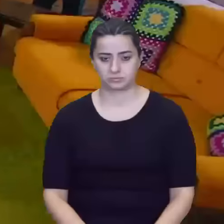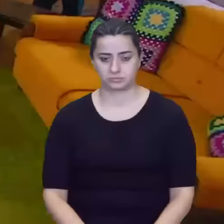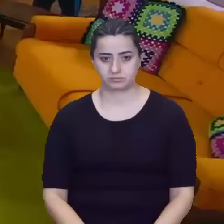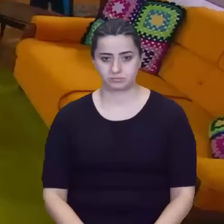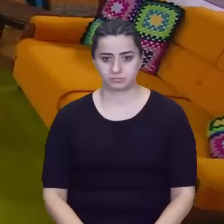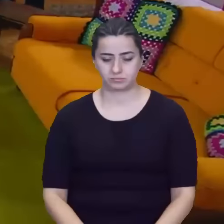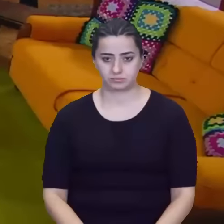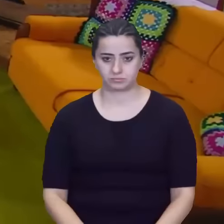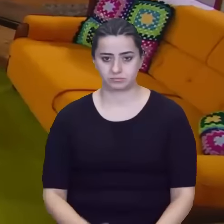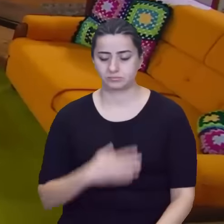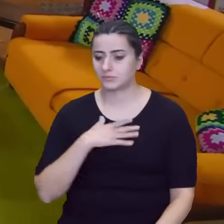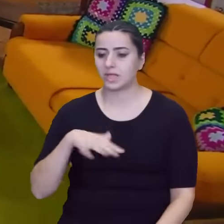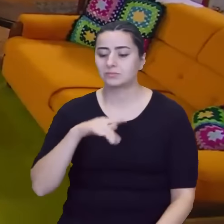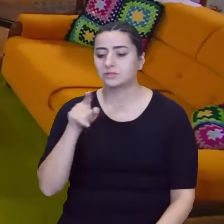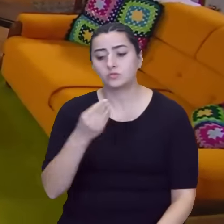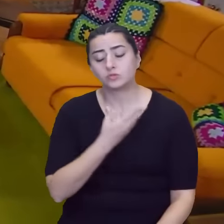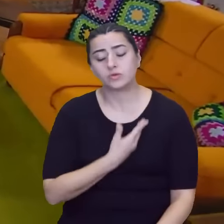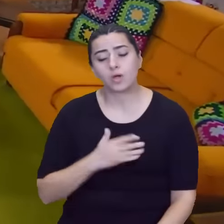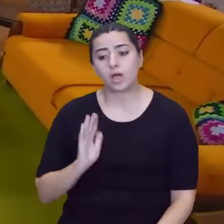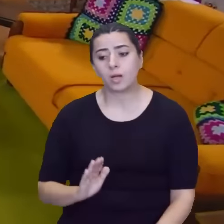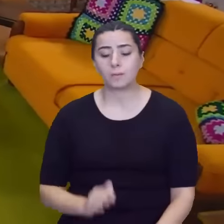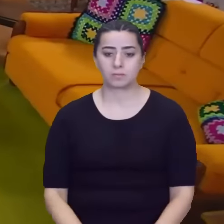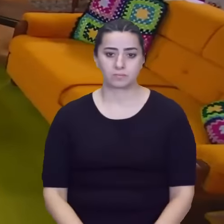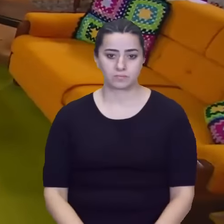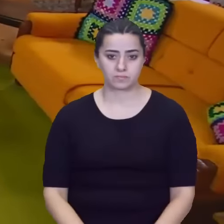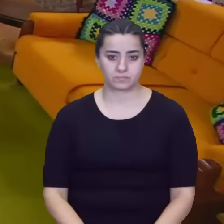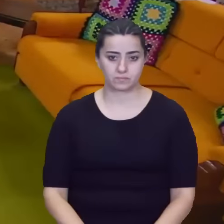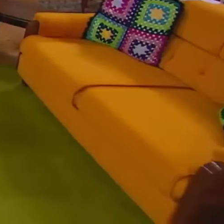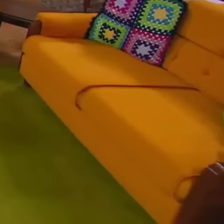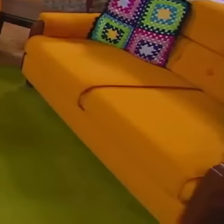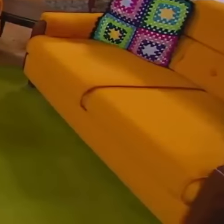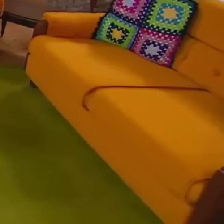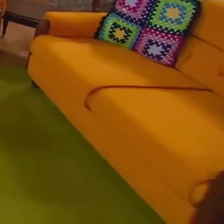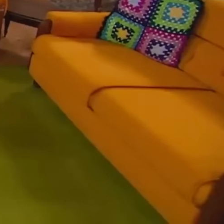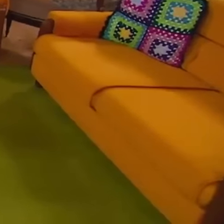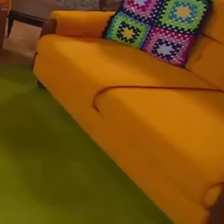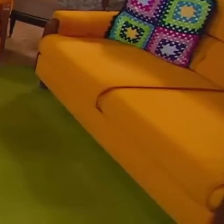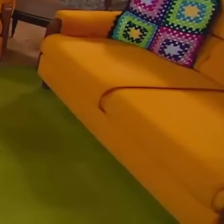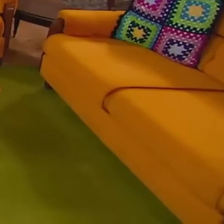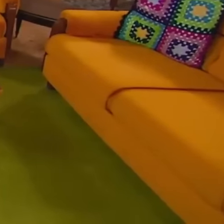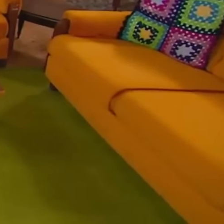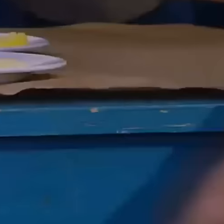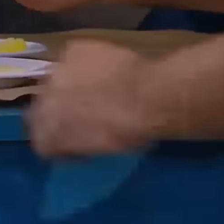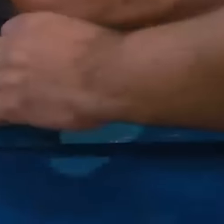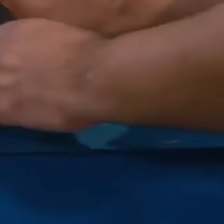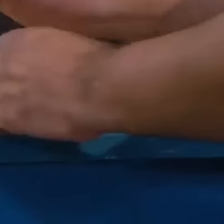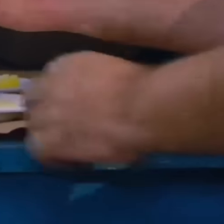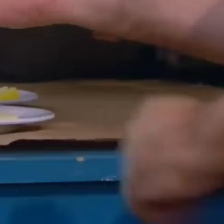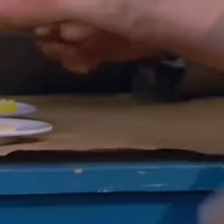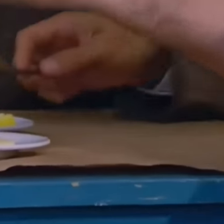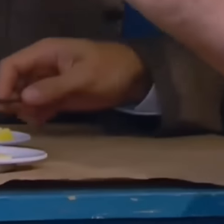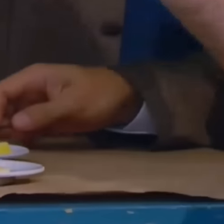Rukiye de kalktı ayağa. Ya biz hepimiz seni çok seviyoruz ama işte. Peş peşe koridorun sonuna yürüyorlar. Kahvedeki masada